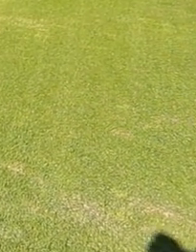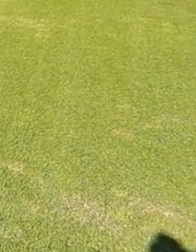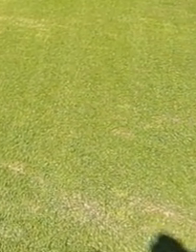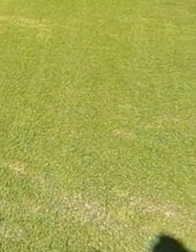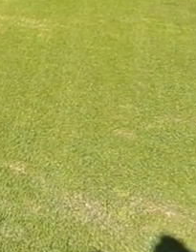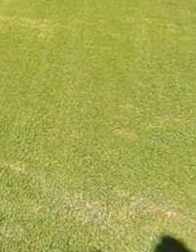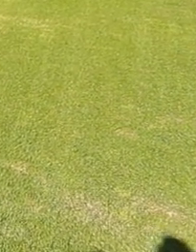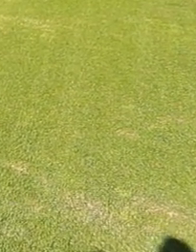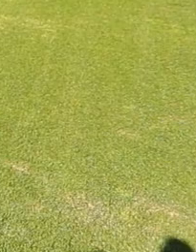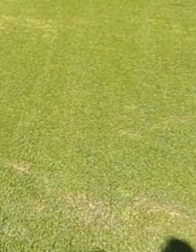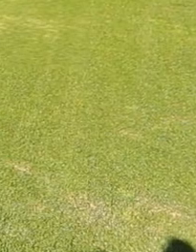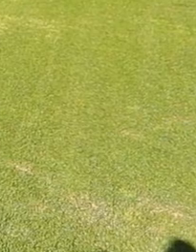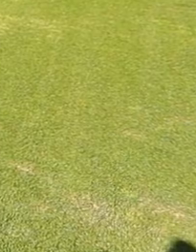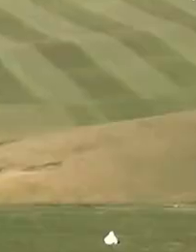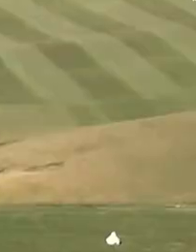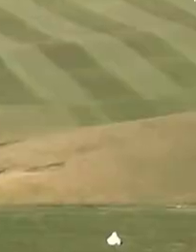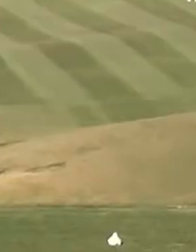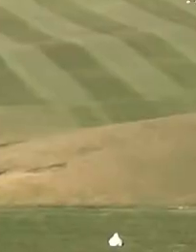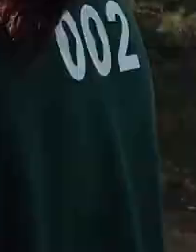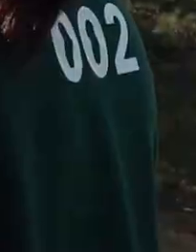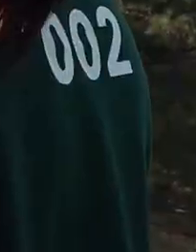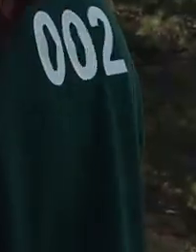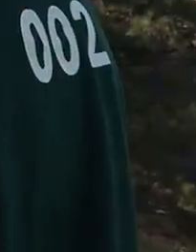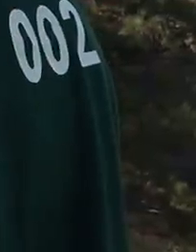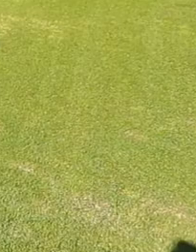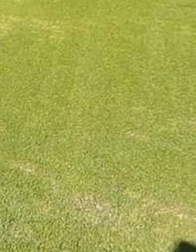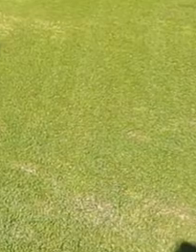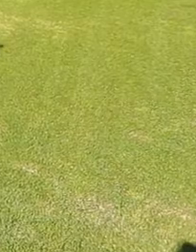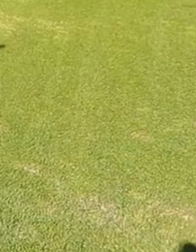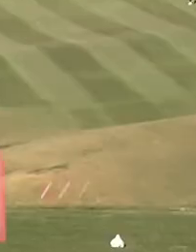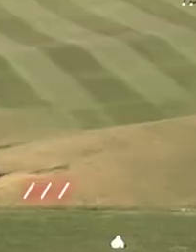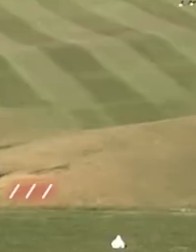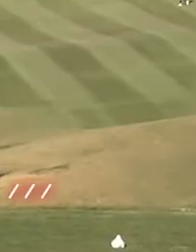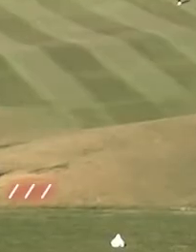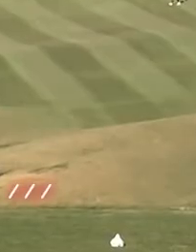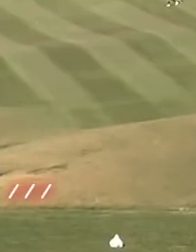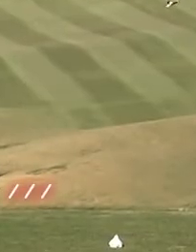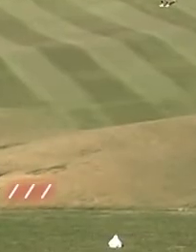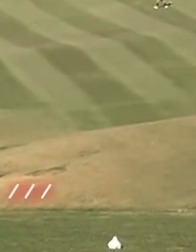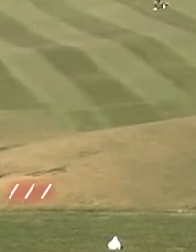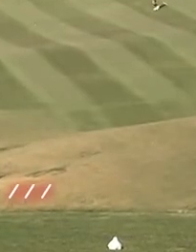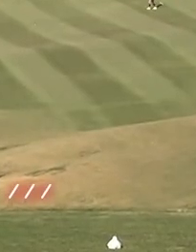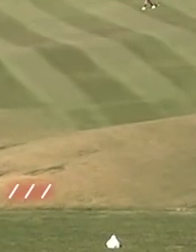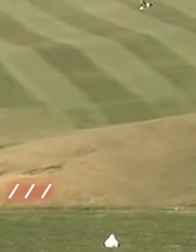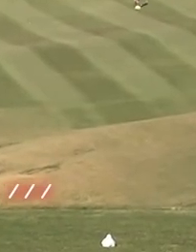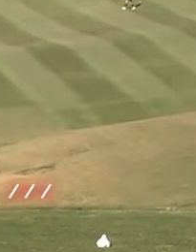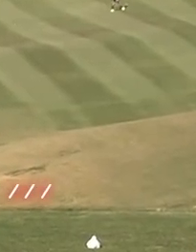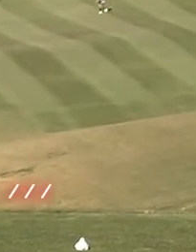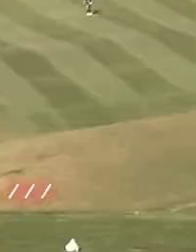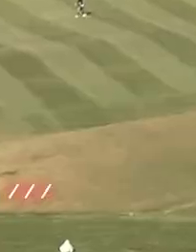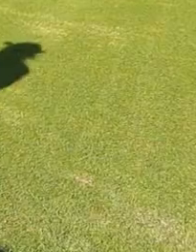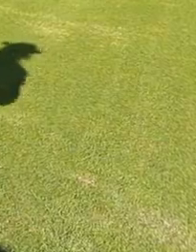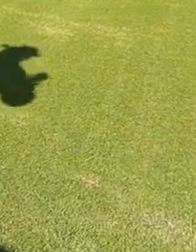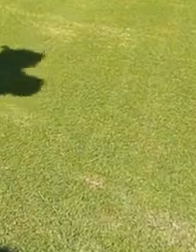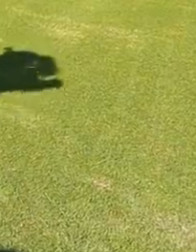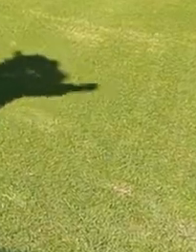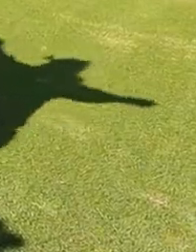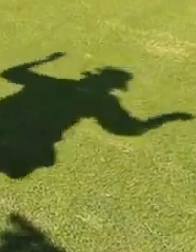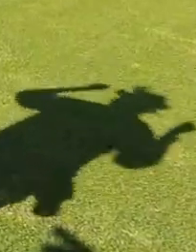빠. 빠. 참참참 참참참 참참참. 오. 그럼 다시 가위바위보부터.